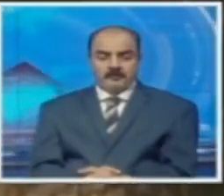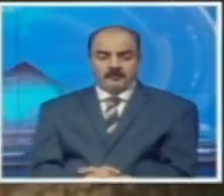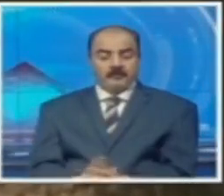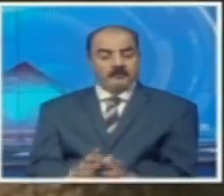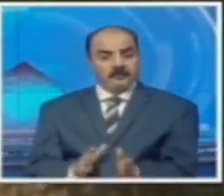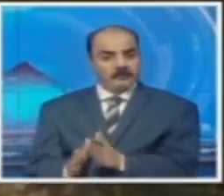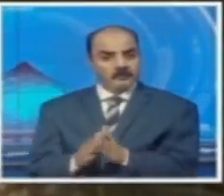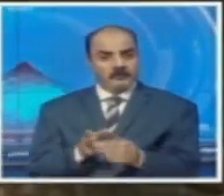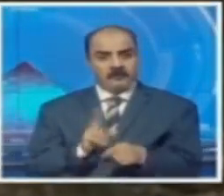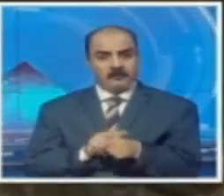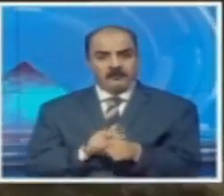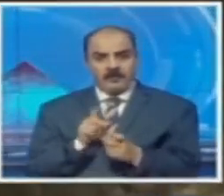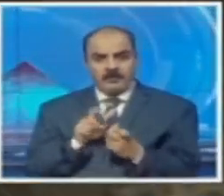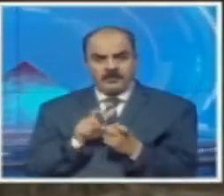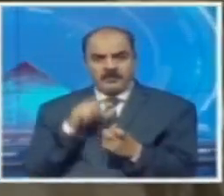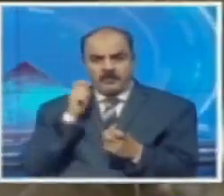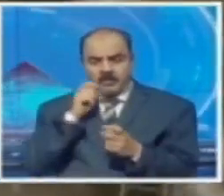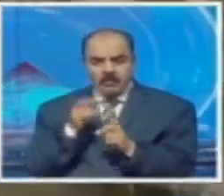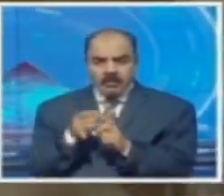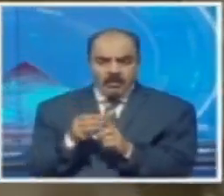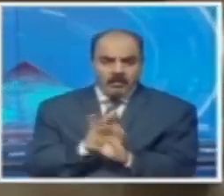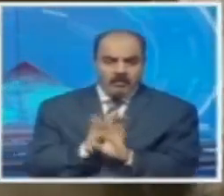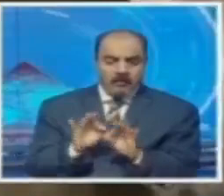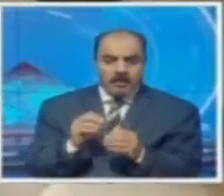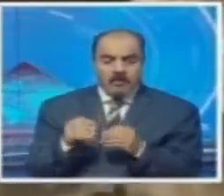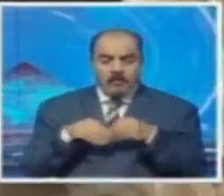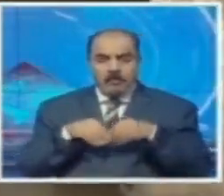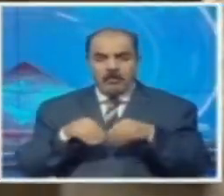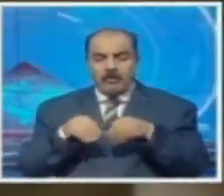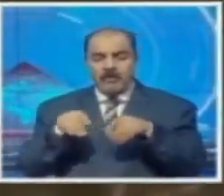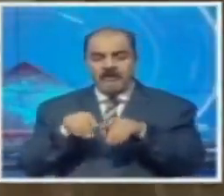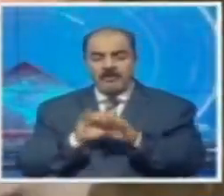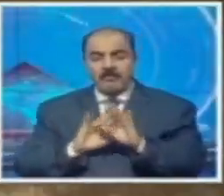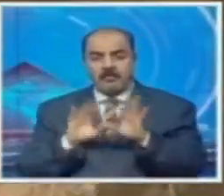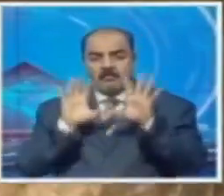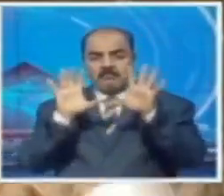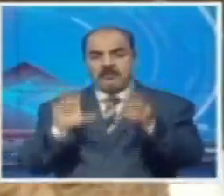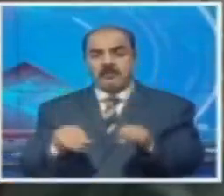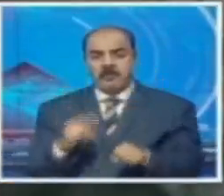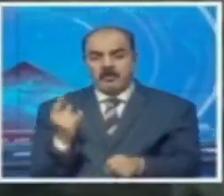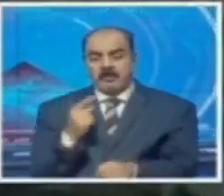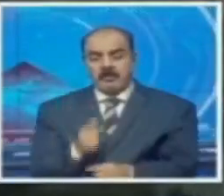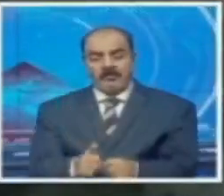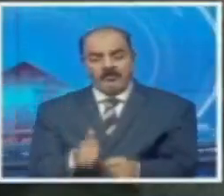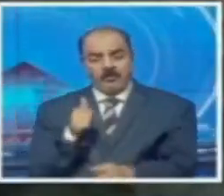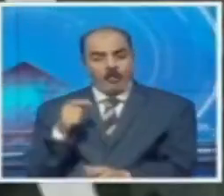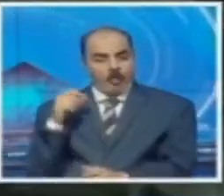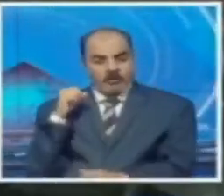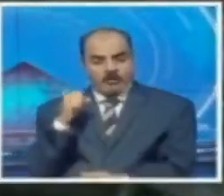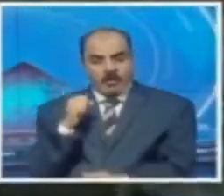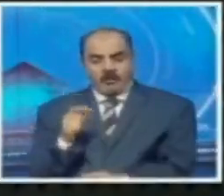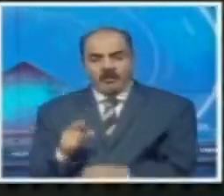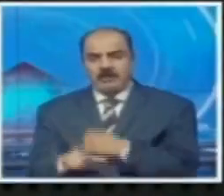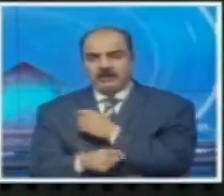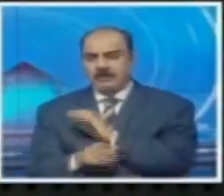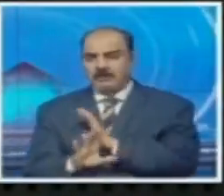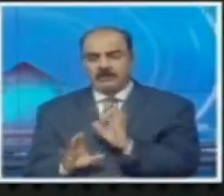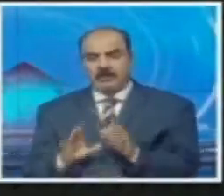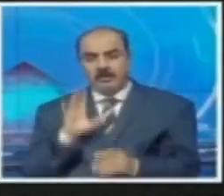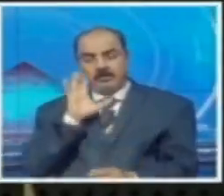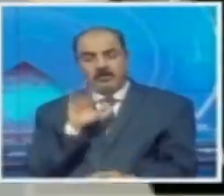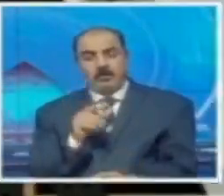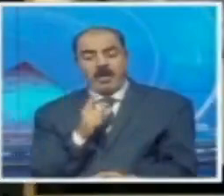وفي مجال مكافحة المخدرات وضبط المتاجرين فيها، تمكنت أجهزة وزارة الداخلية خلال أسبوع من